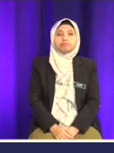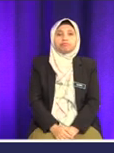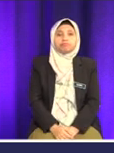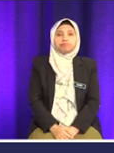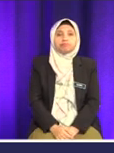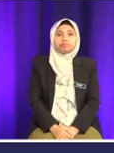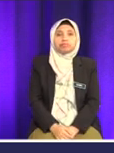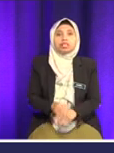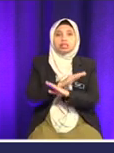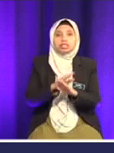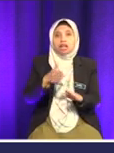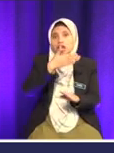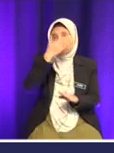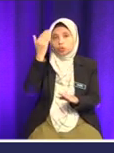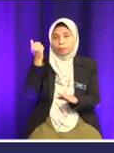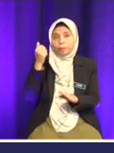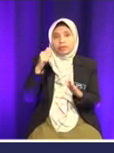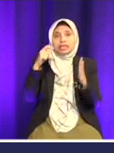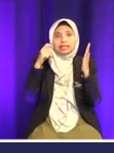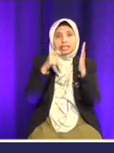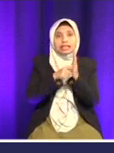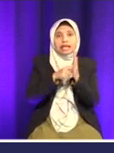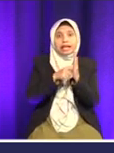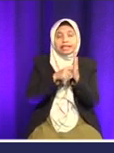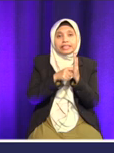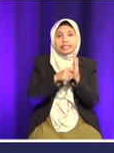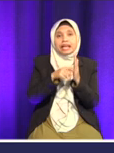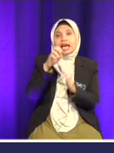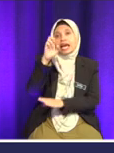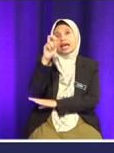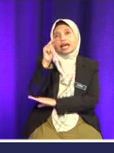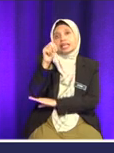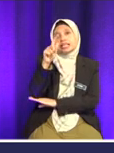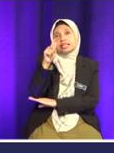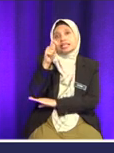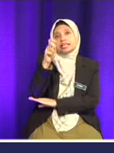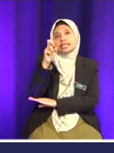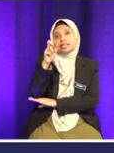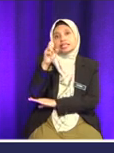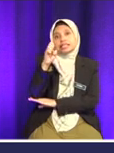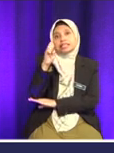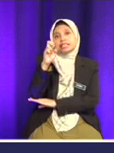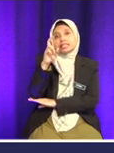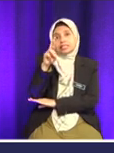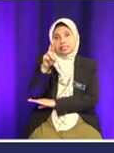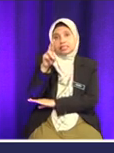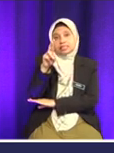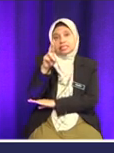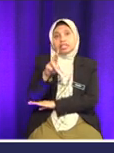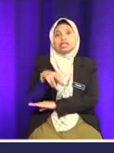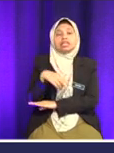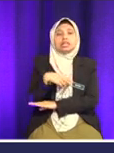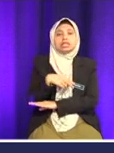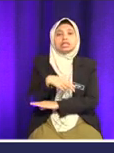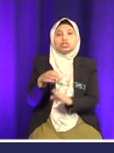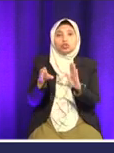jangan lupa nak tekan lain kalau macam saya sekarang ini berbagi